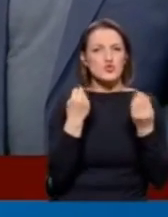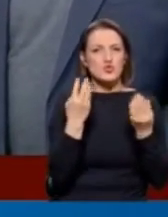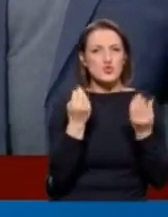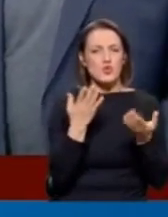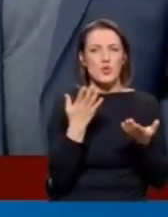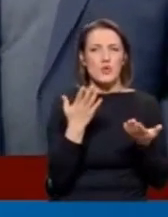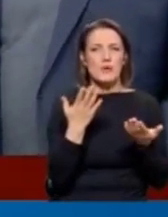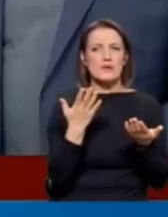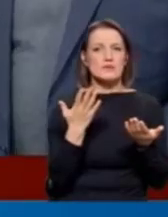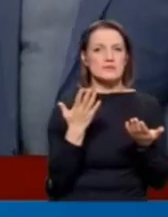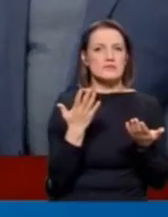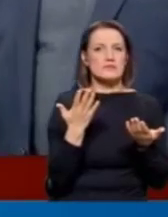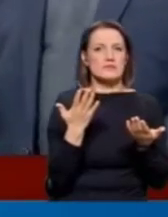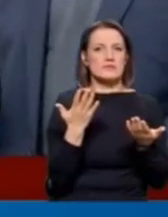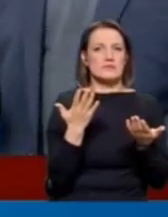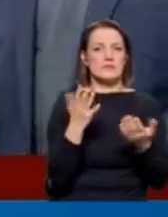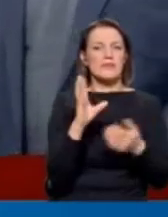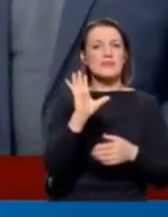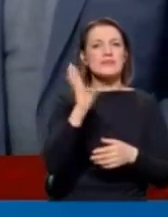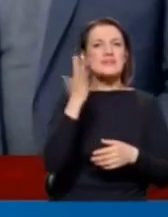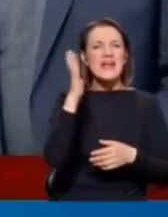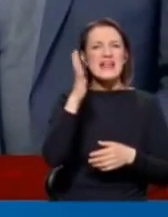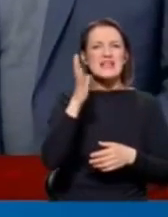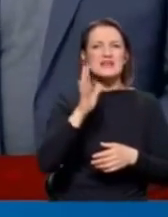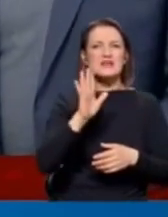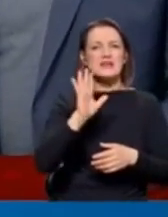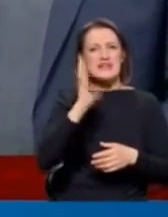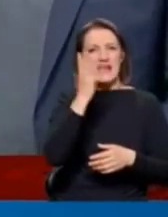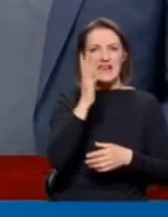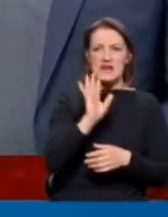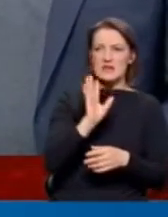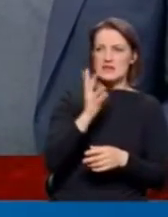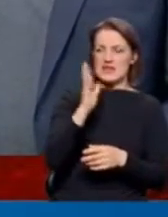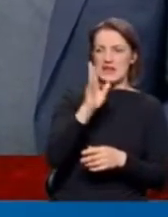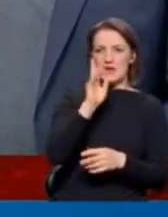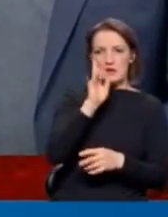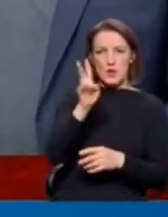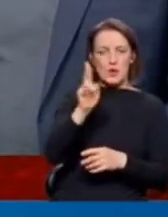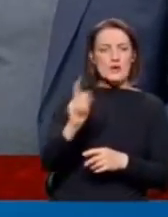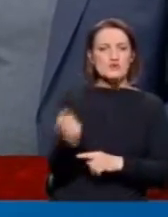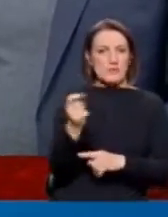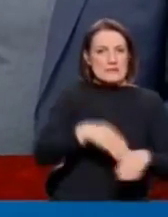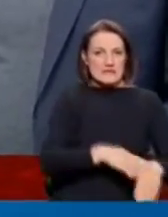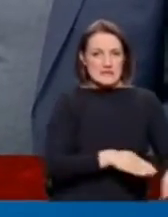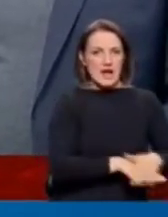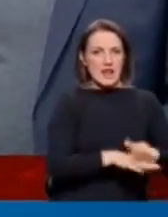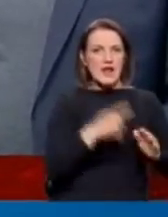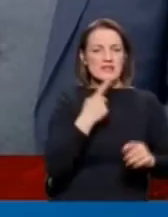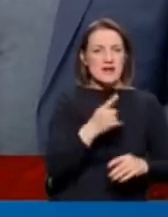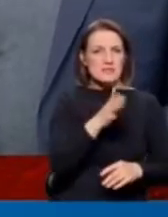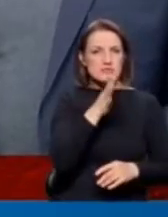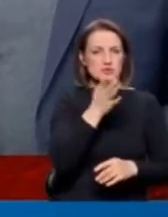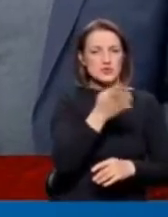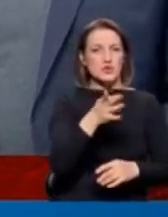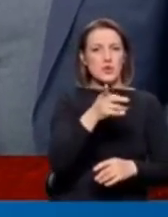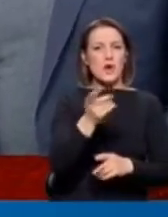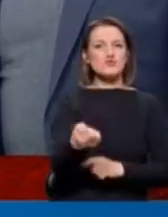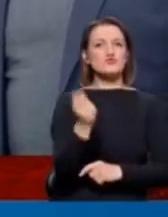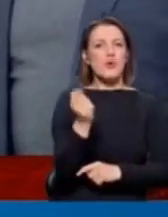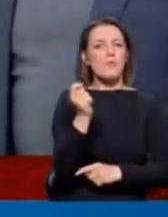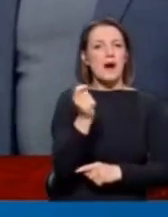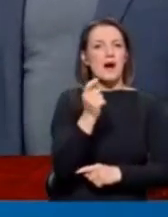bitleri Sofrası Deli deliyi görünce değneğini saklar derler yani şimdi bunu elinde